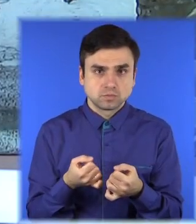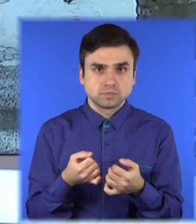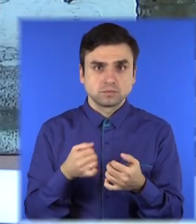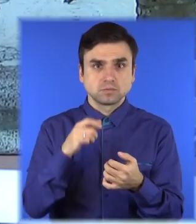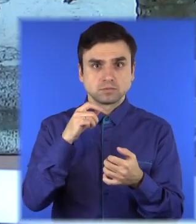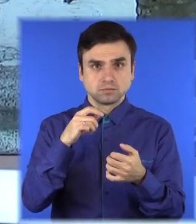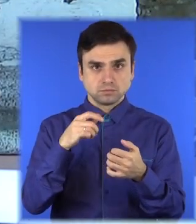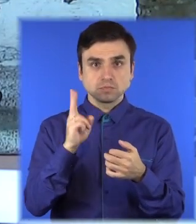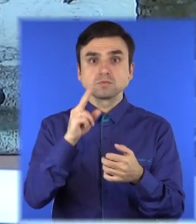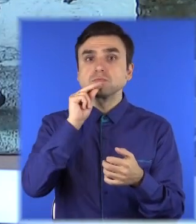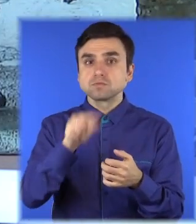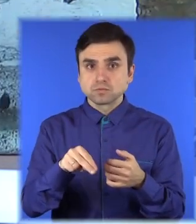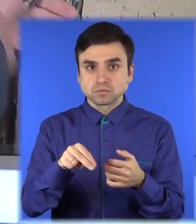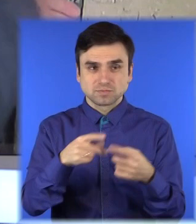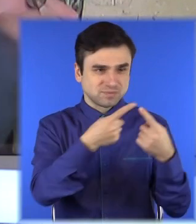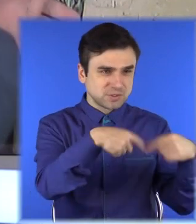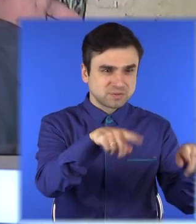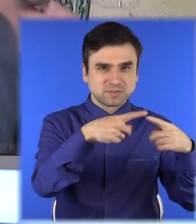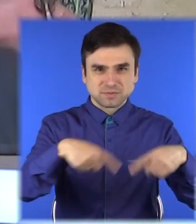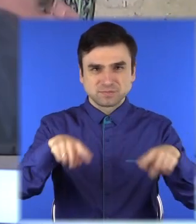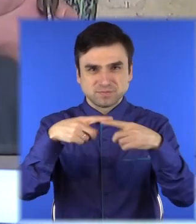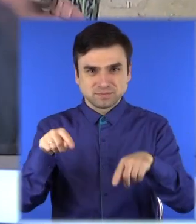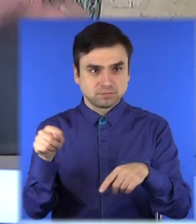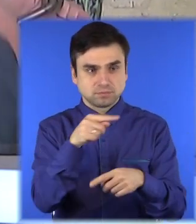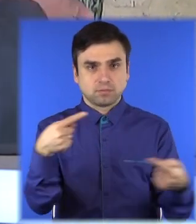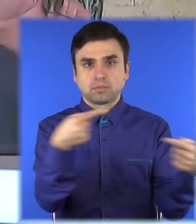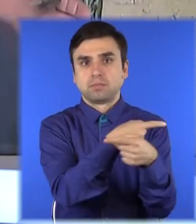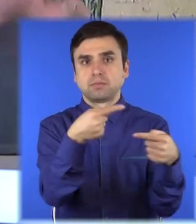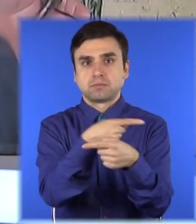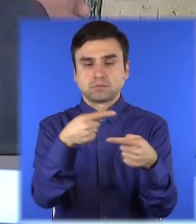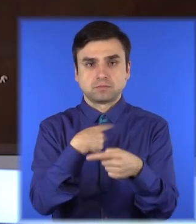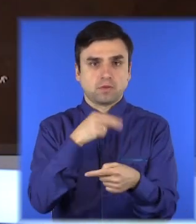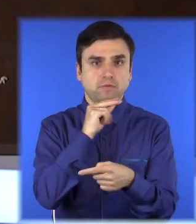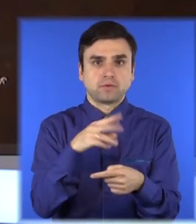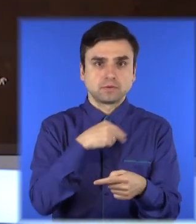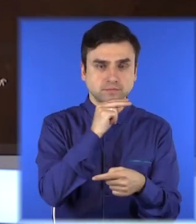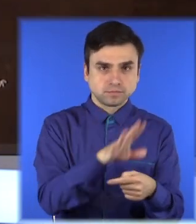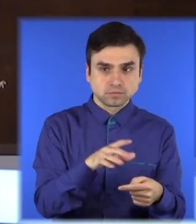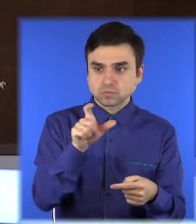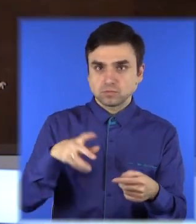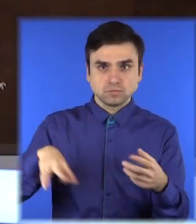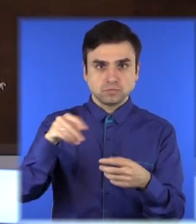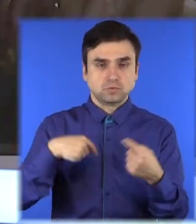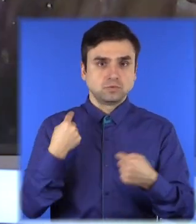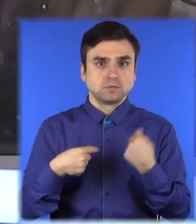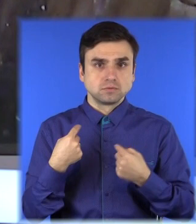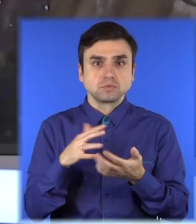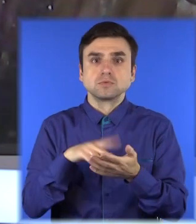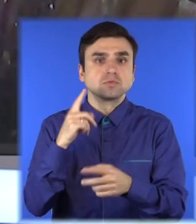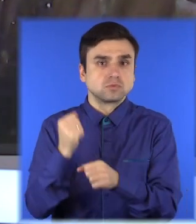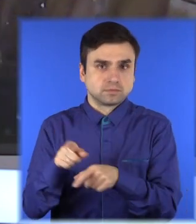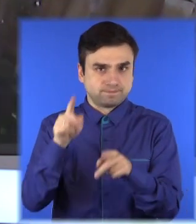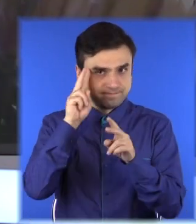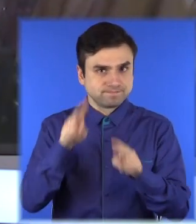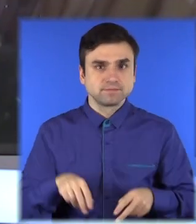підвалу один на одного. Люди у розпачі, не знають, що робити. Останньою надією стала наша знімальна група. Деталі у